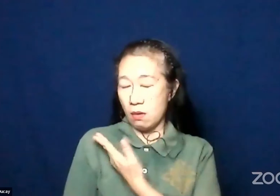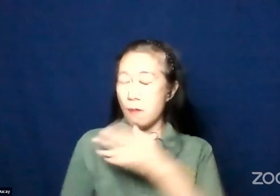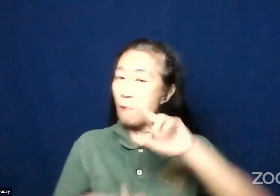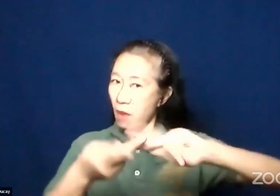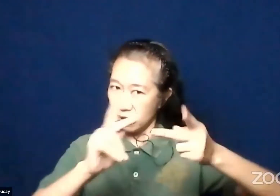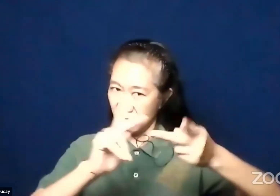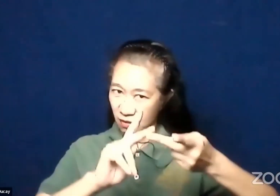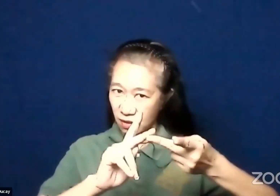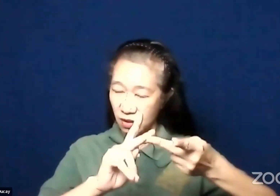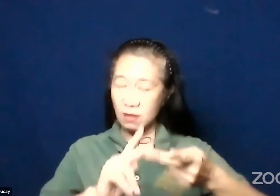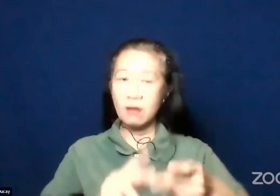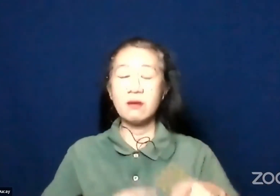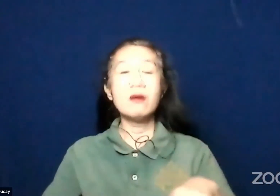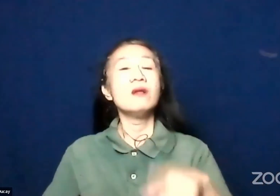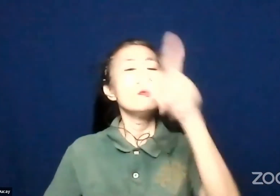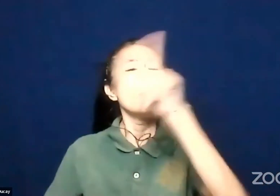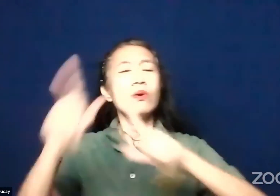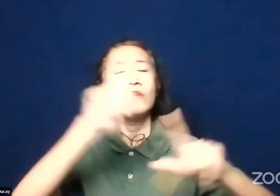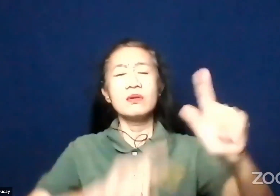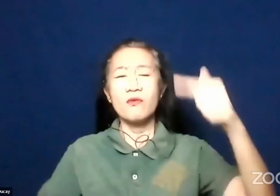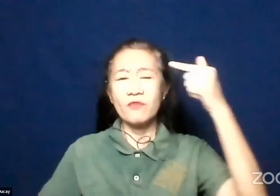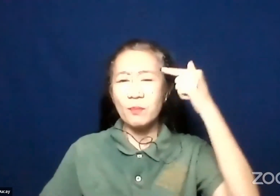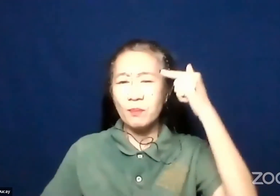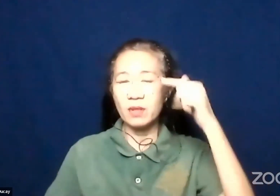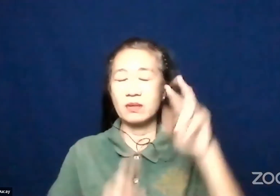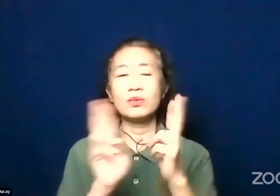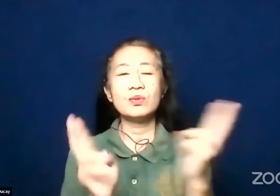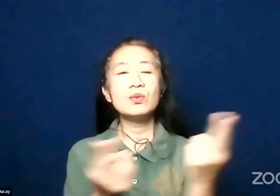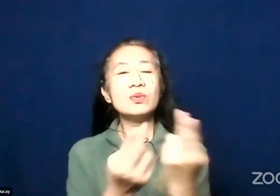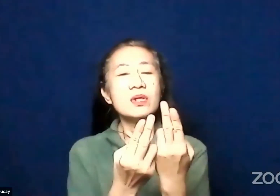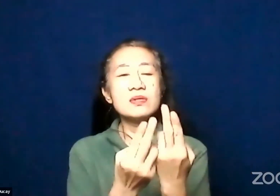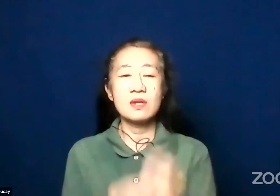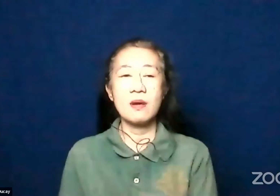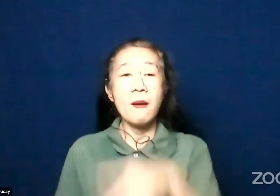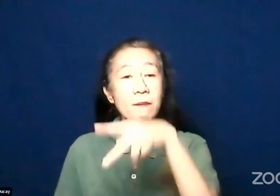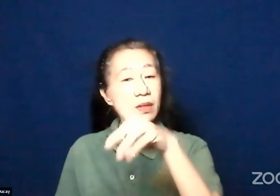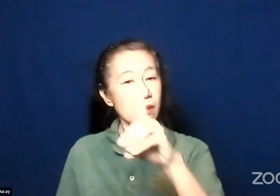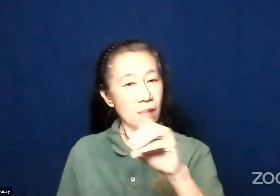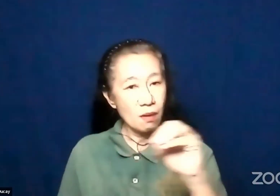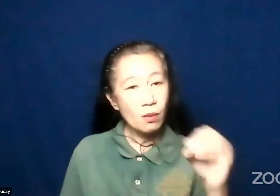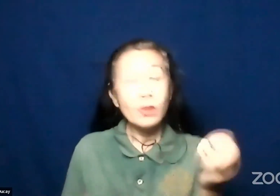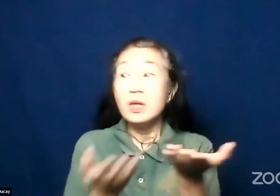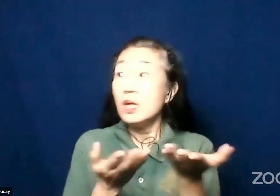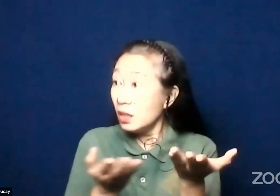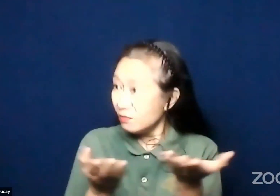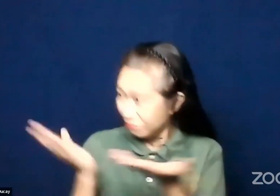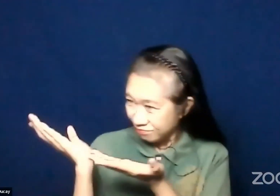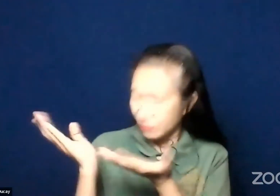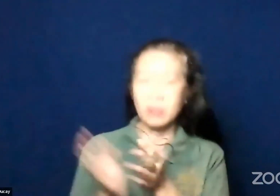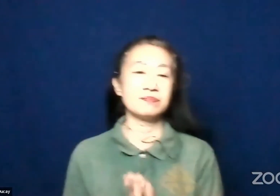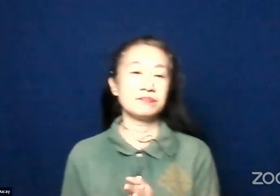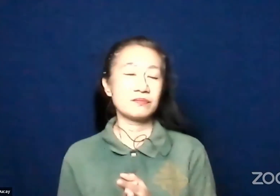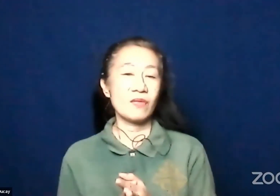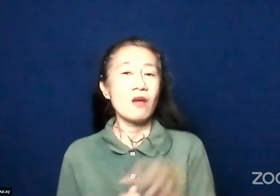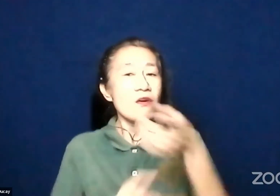kapartner na mga local government units, no, yung ating mga PIDAW, nandito, no, ang